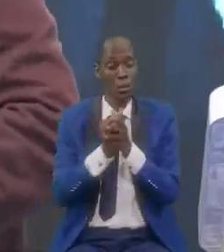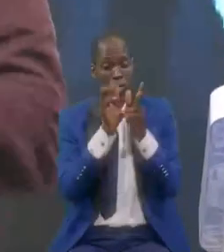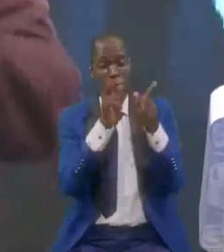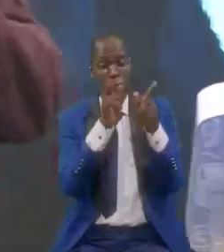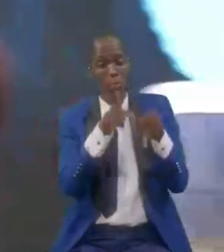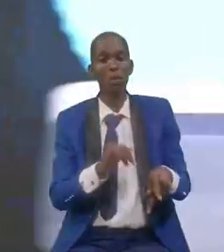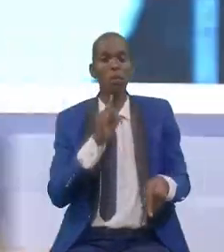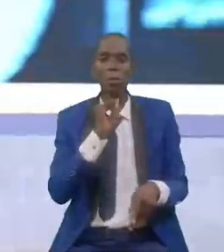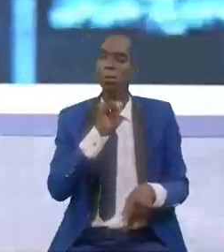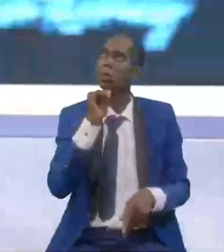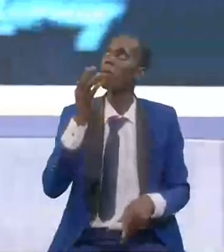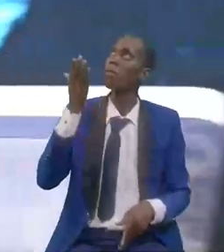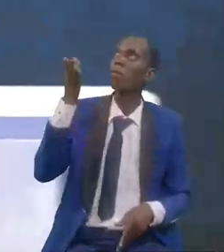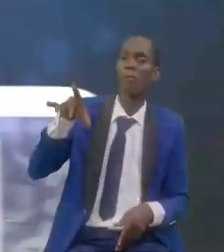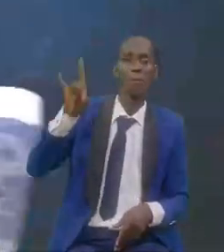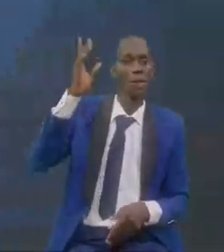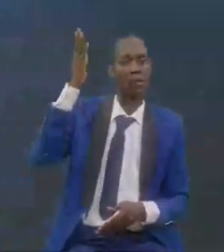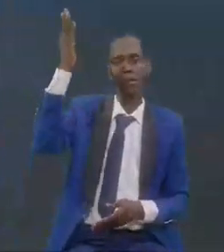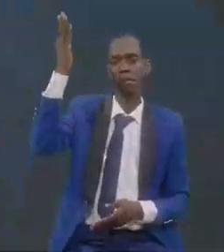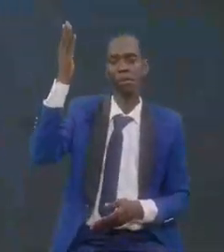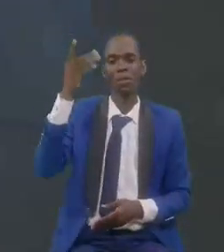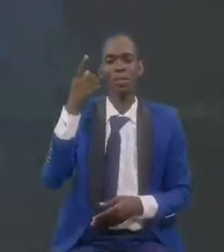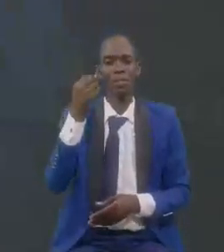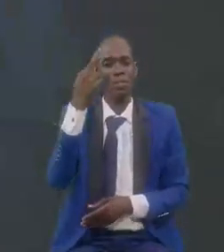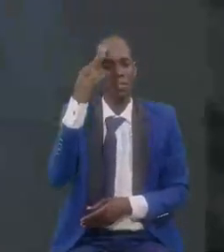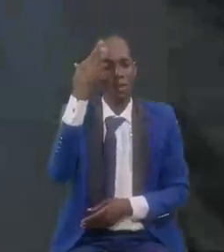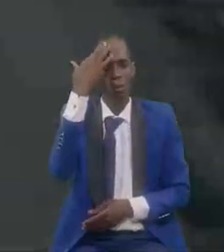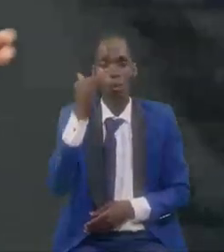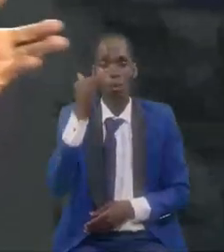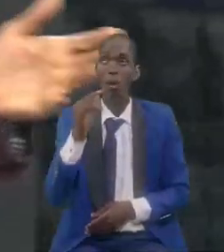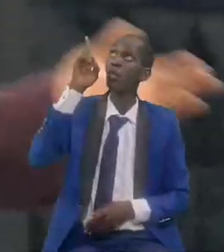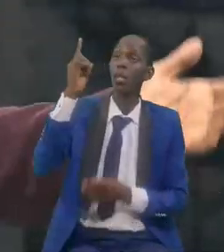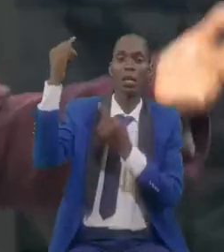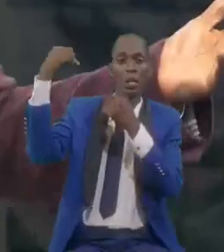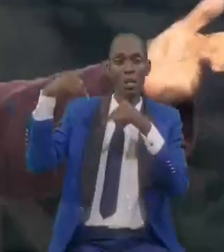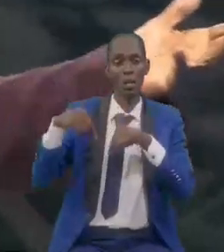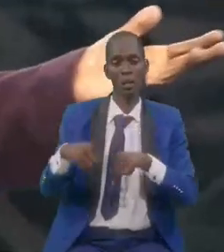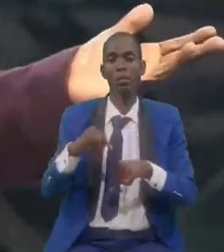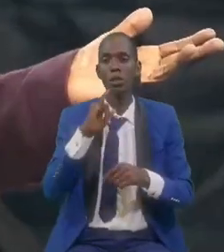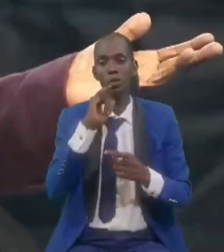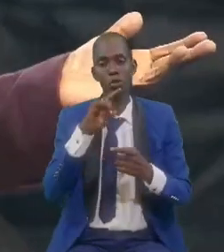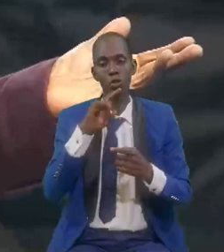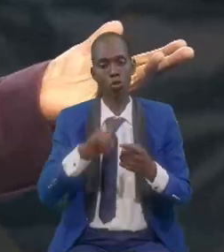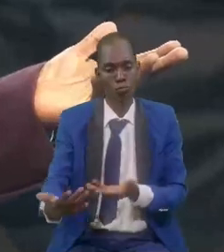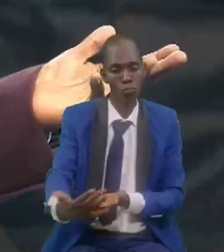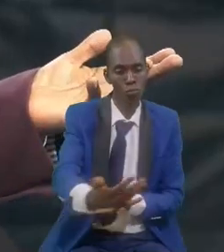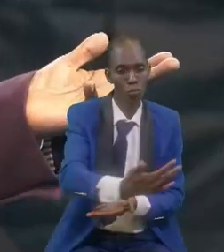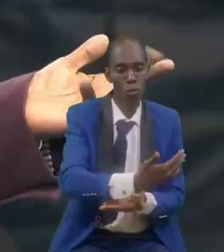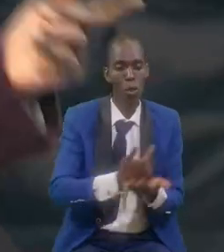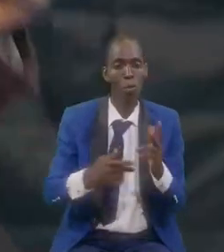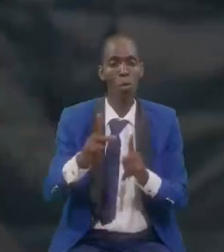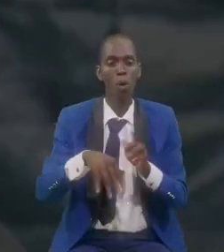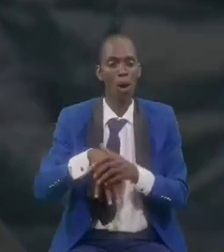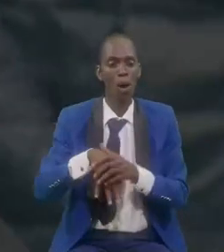le monsieur n'est reconnu personne, n'est reconnu nulle part. La raison pour laquelle il est venu, c'est pour prendre les gens,